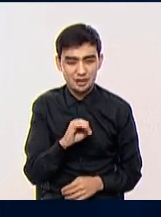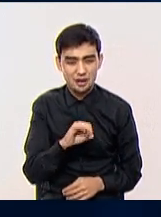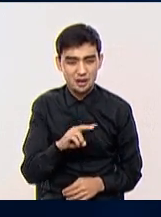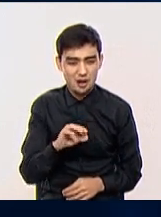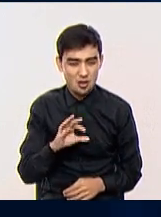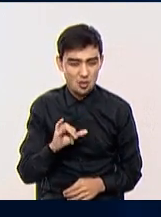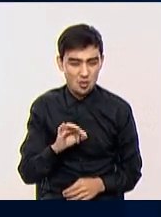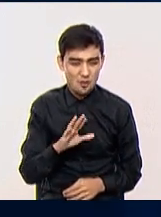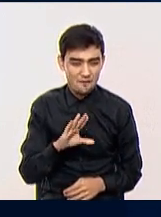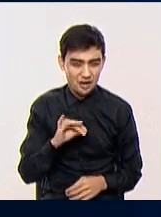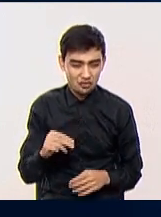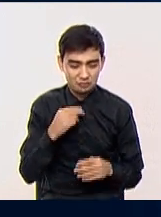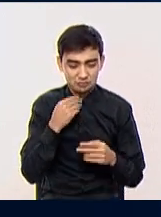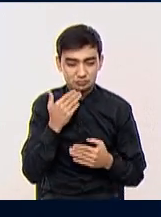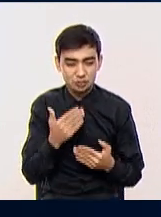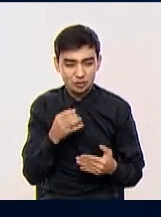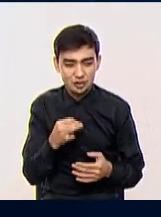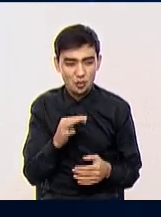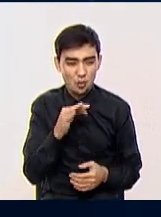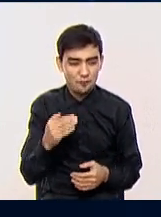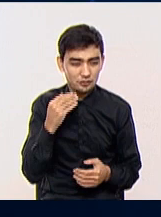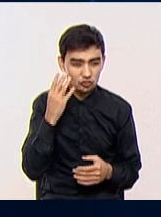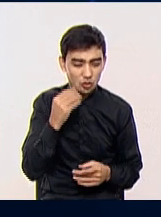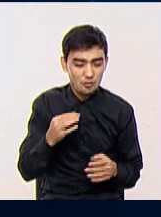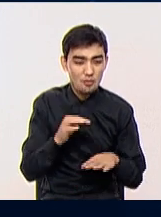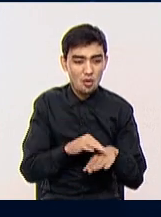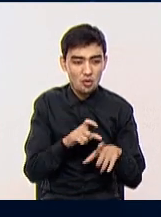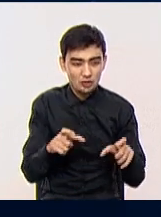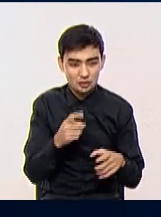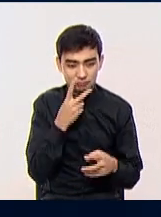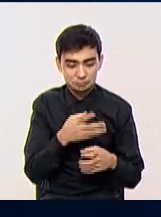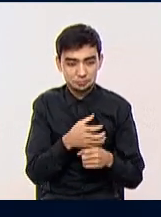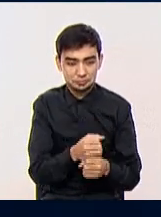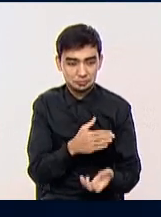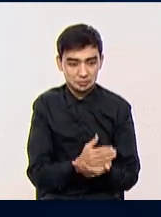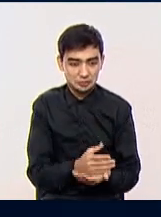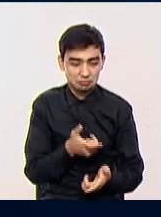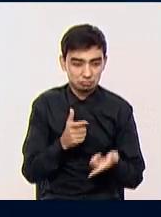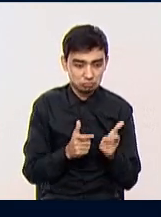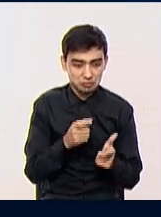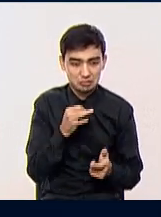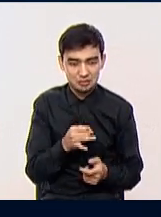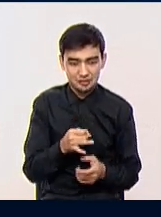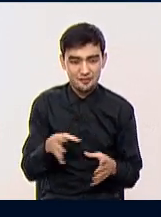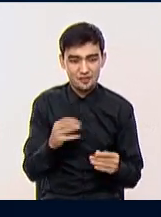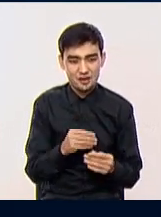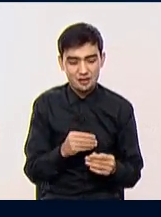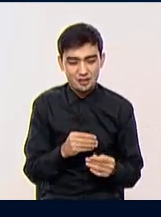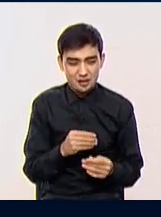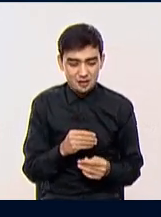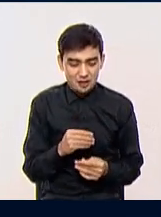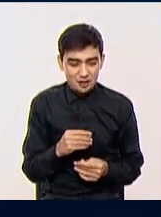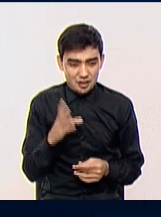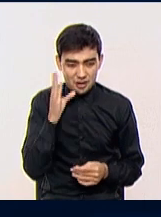Сайлаович, добрый вечер. Вот по официальным данным мы видим, что количество заболевших заметно снизилось. Реализуется оптимистичный сценарий.